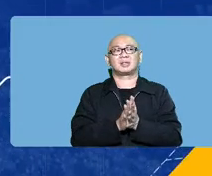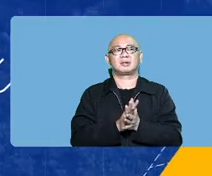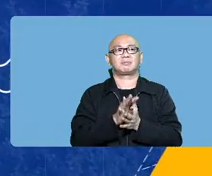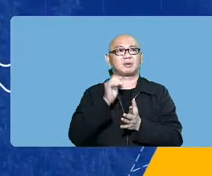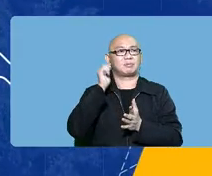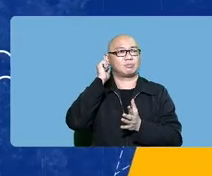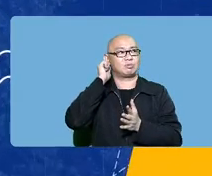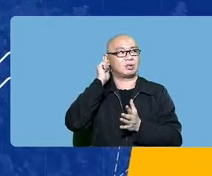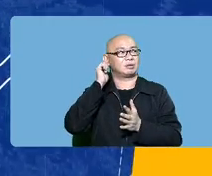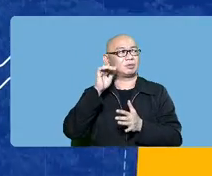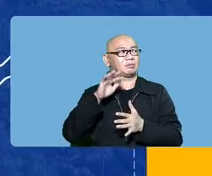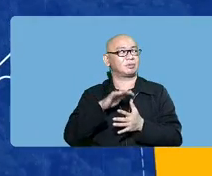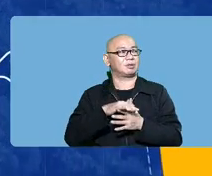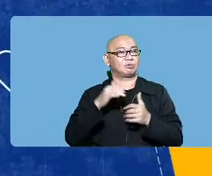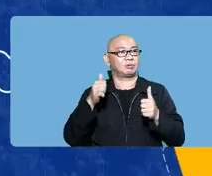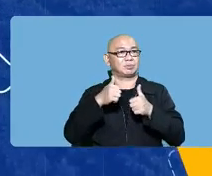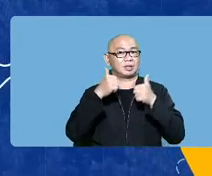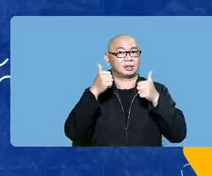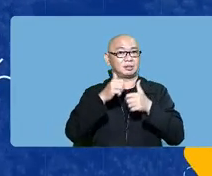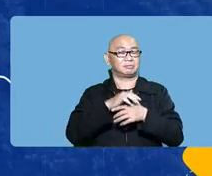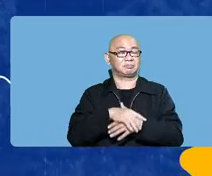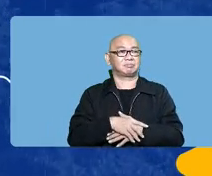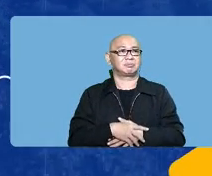perempuan memang luar biasa.